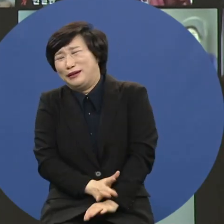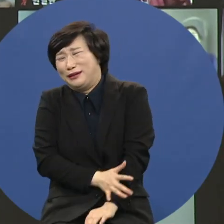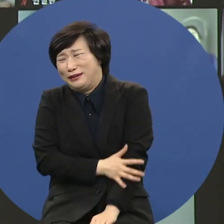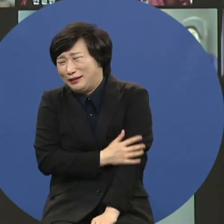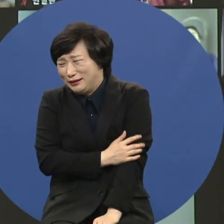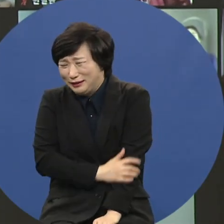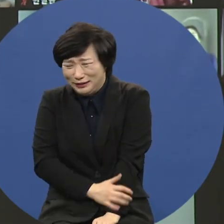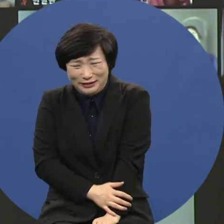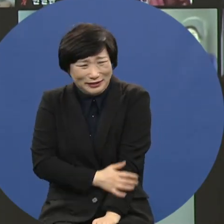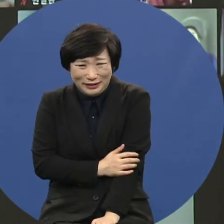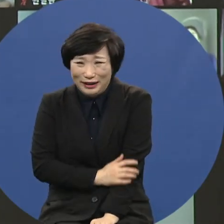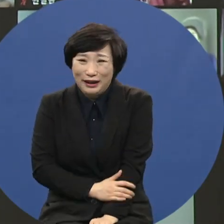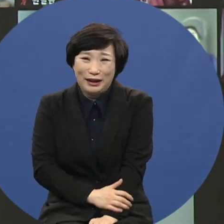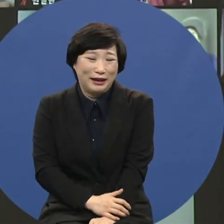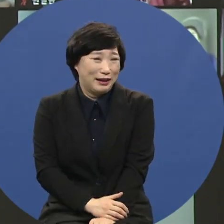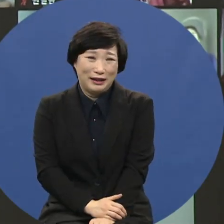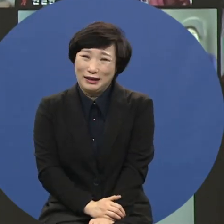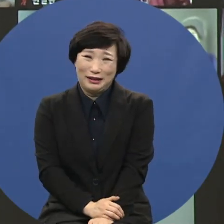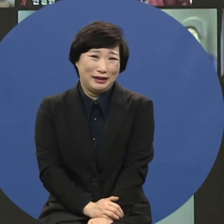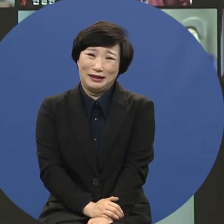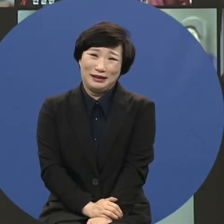소름 끼치잖아.